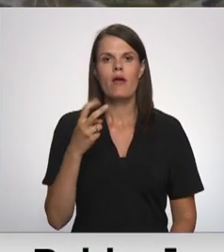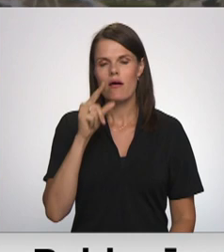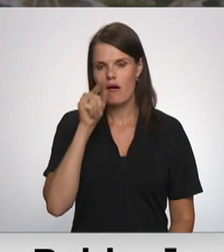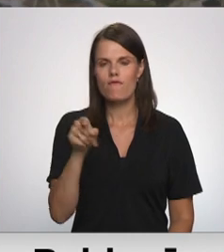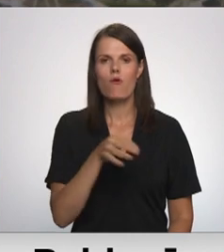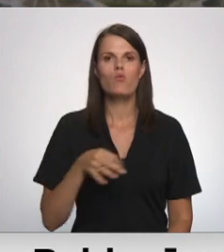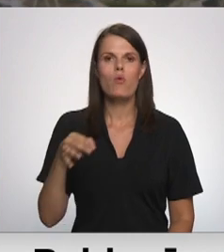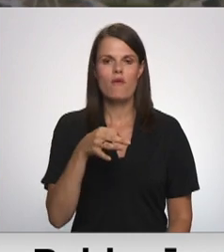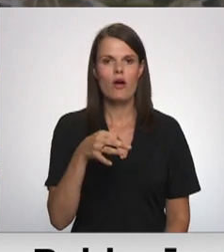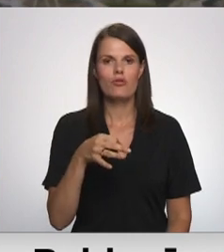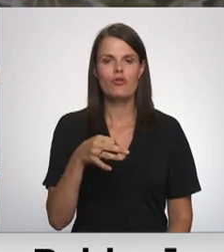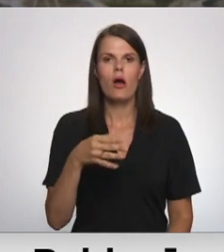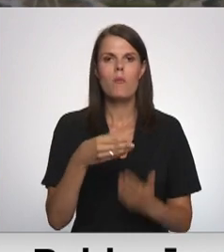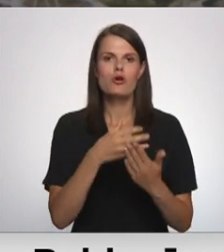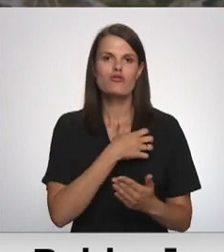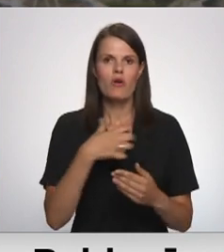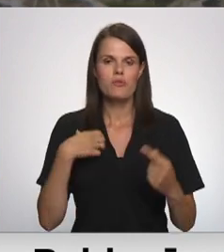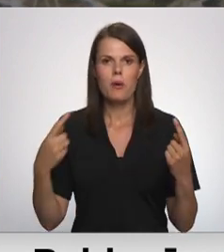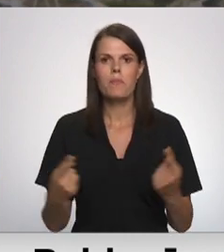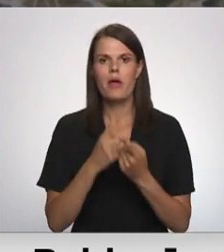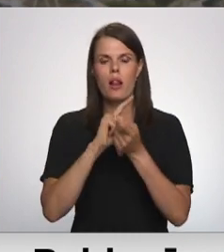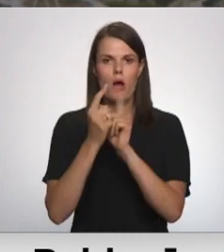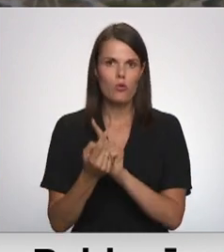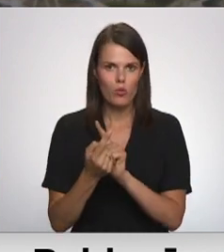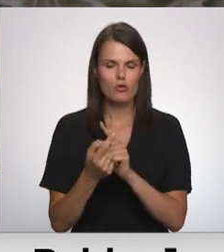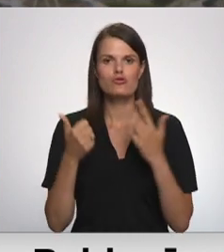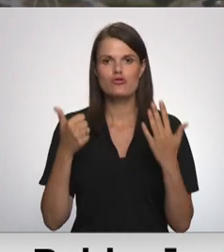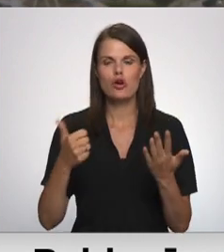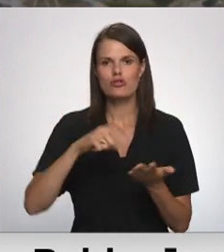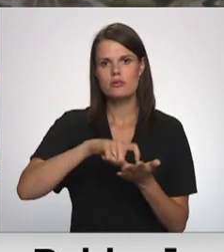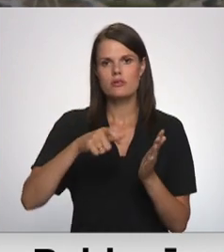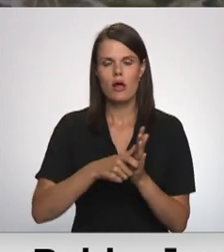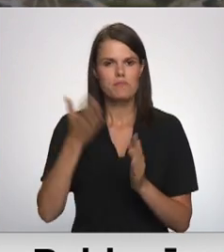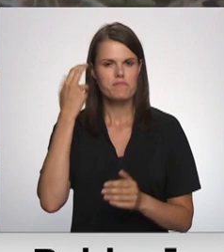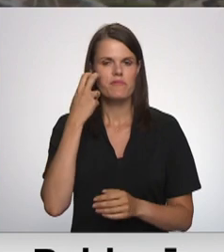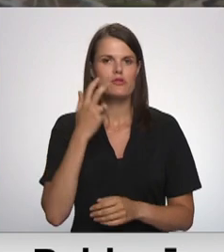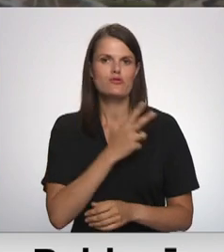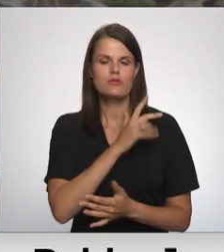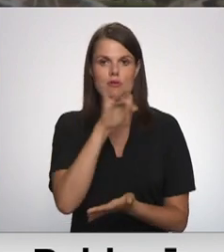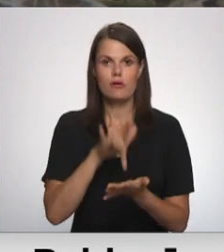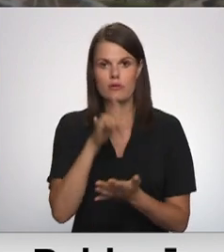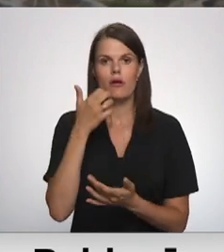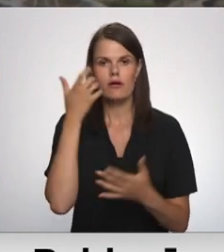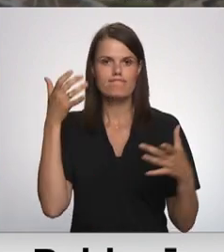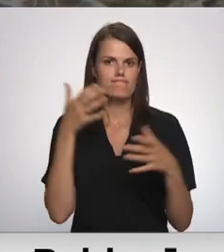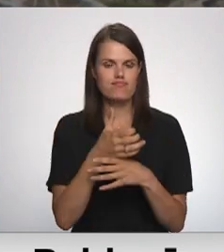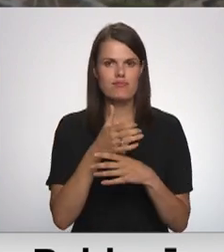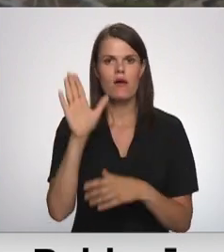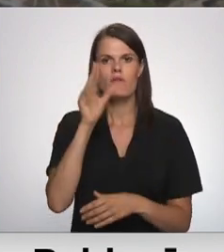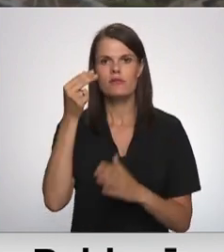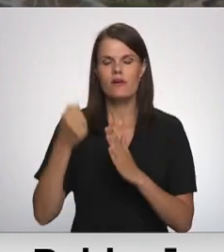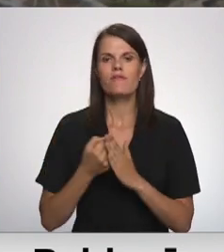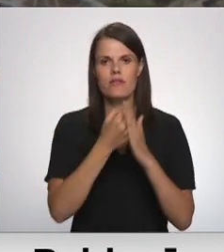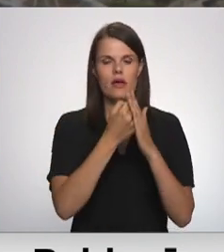pielāgojusi 6 telpas slēgtajā sociālās rehabilitācijas centrā Baldonē. Tagad, kad krietni sarucis valsts finansējums bēgļu